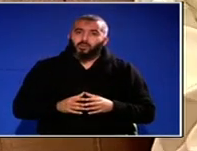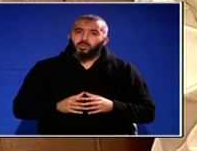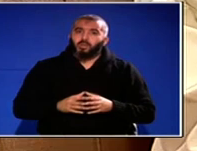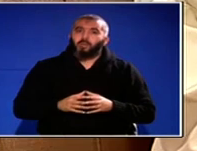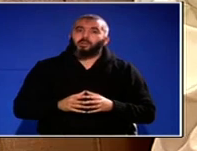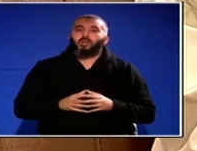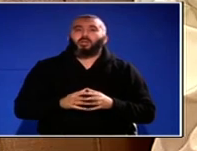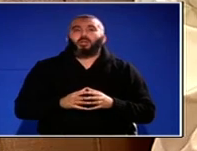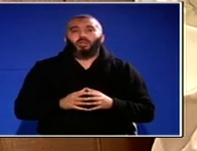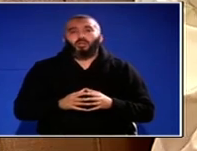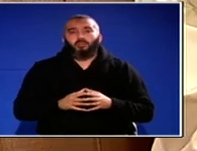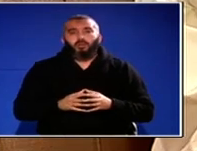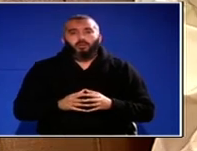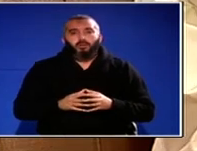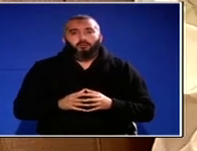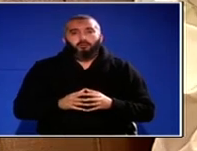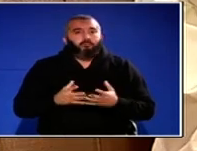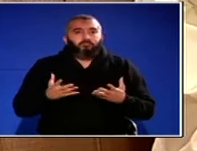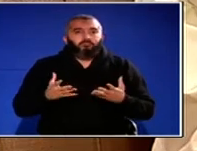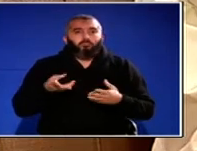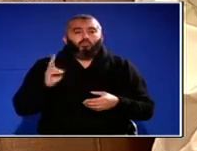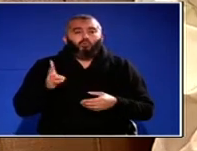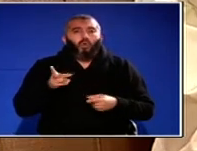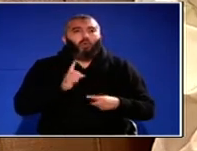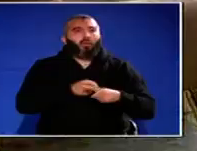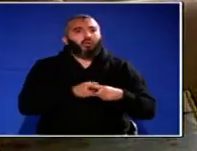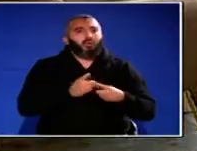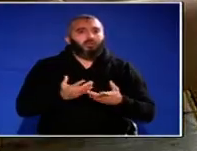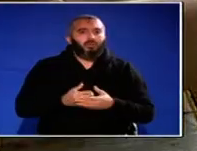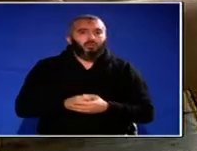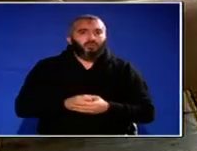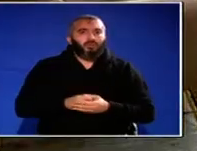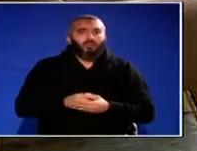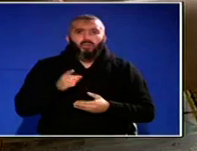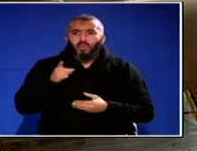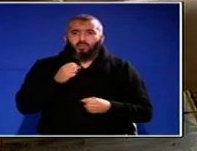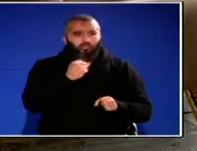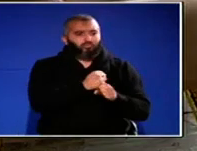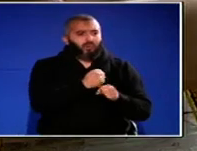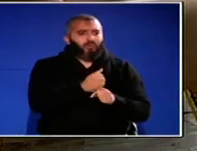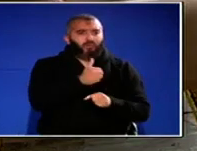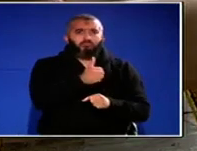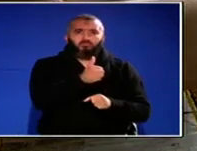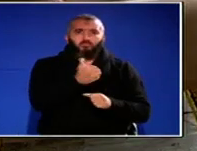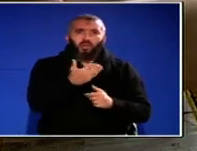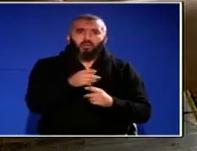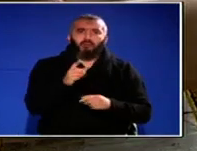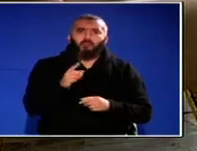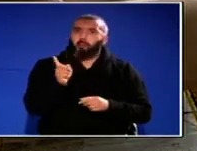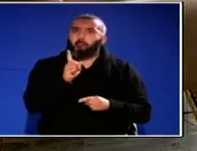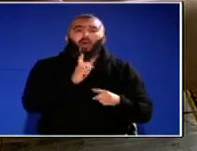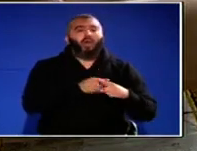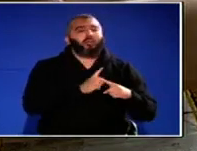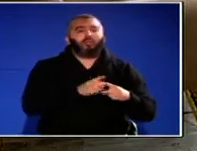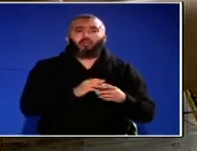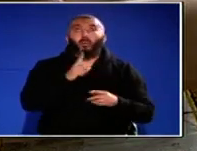قوة إلا بالله العلي العظيم. لا أعتقد أن البدعة تدخل في هذا المجال، لا من قريب ولا من